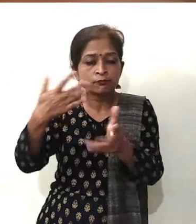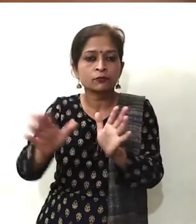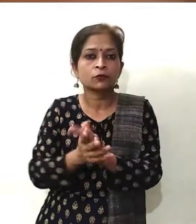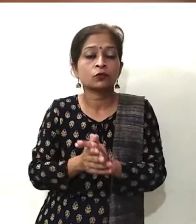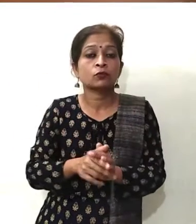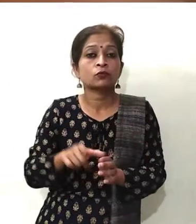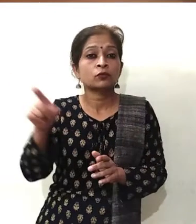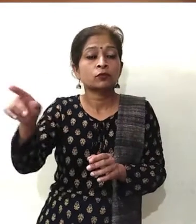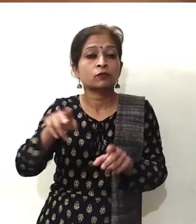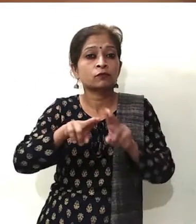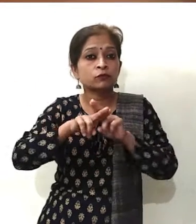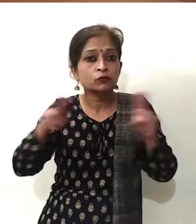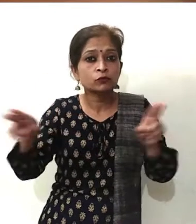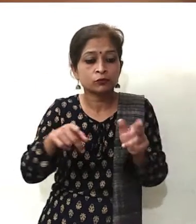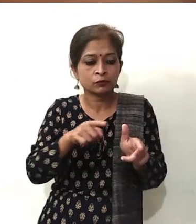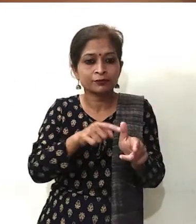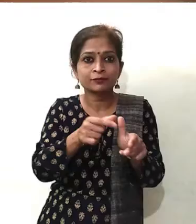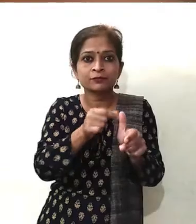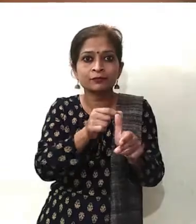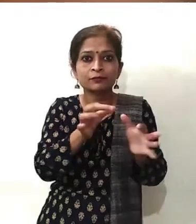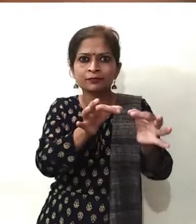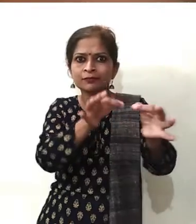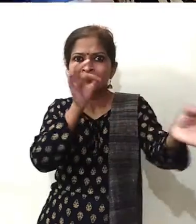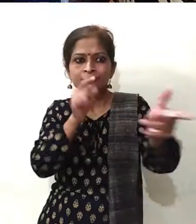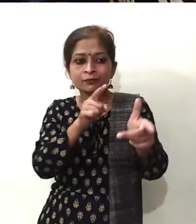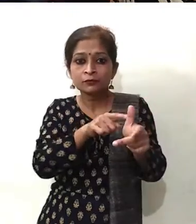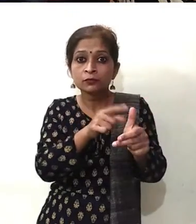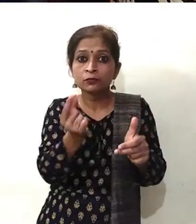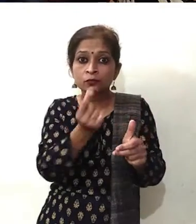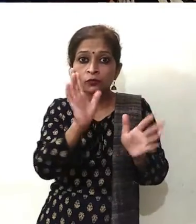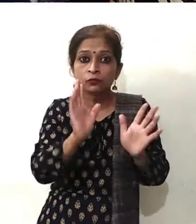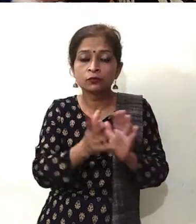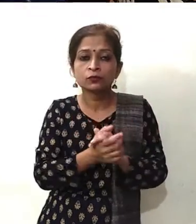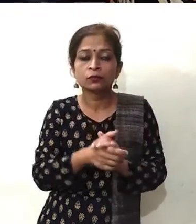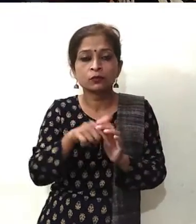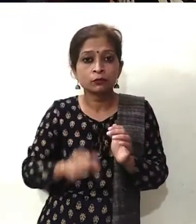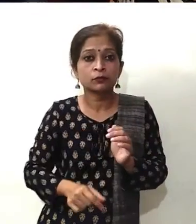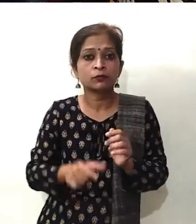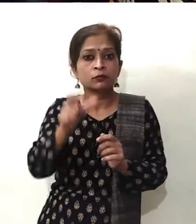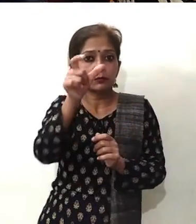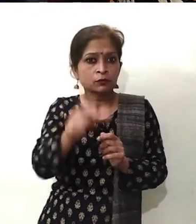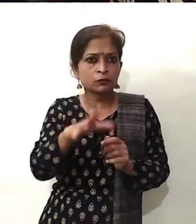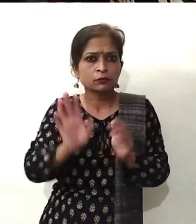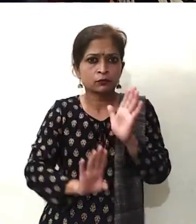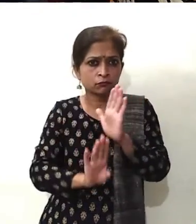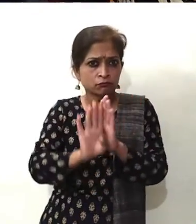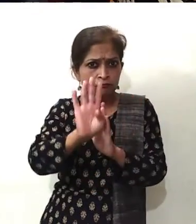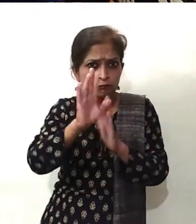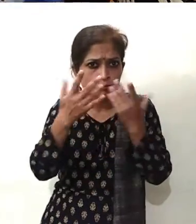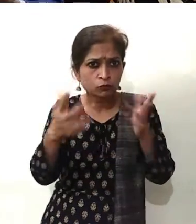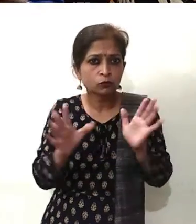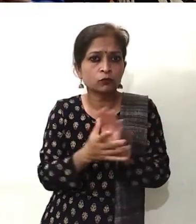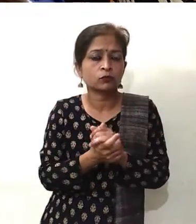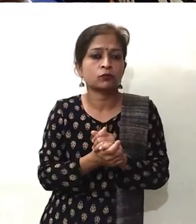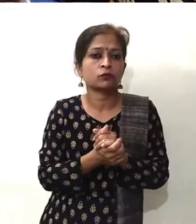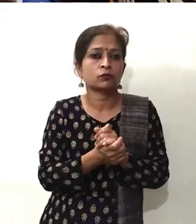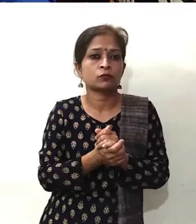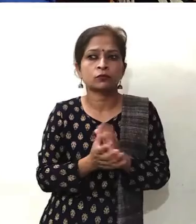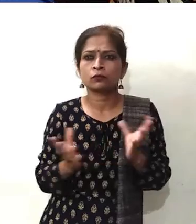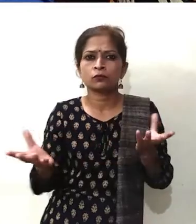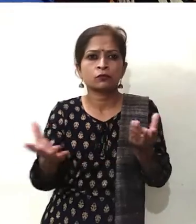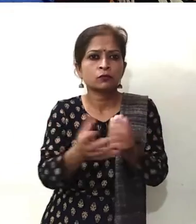लगा देता है ना। इसी अंगूठे के ऊपर इंसान की जो उन्नति हो गई या विकास जो हो गया,